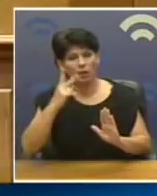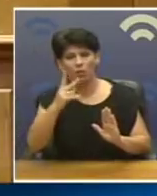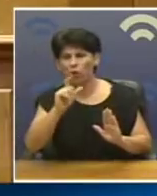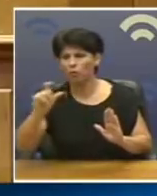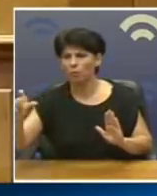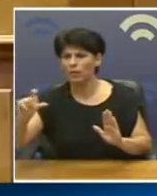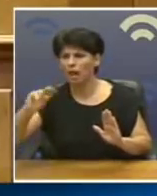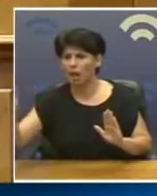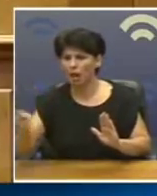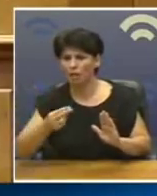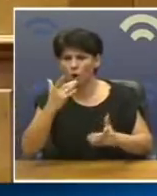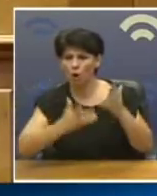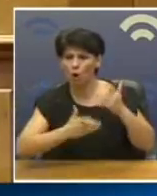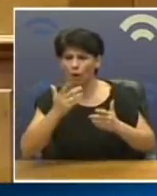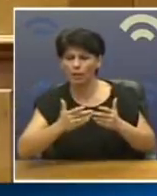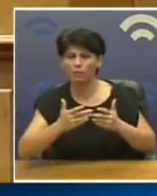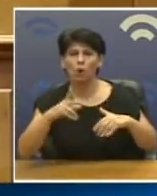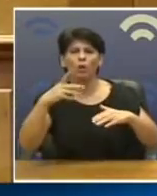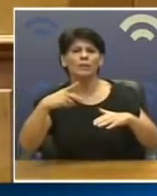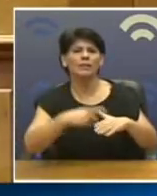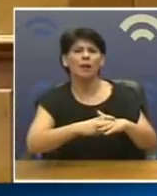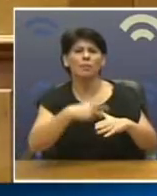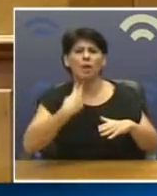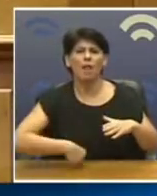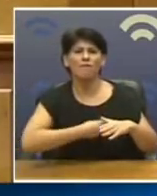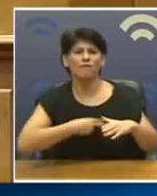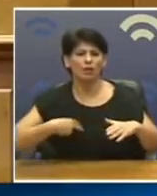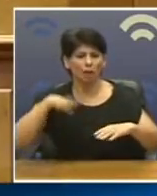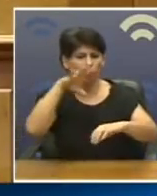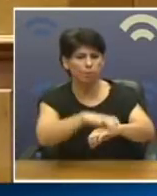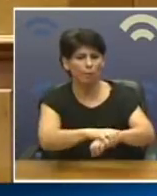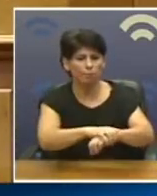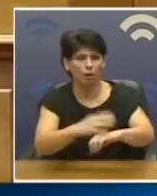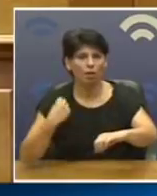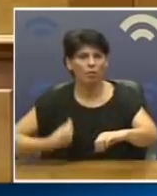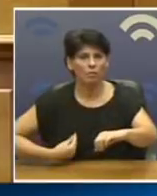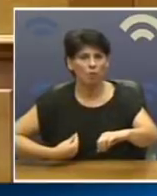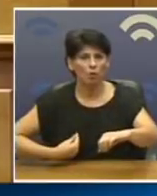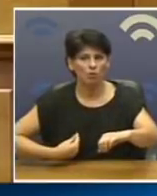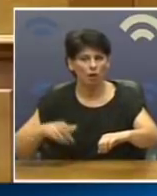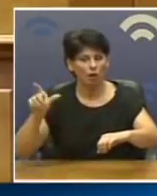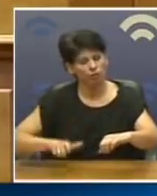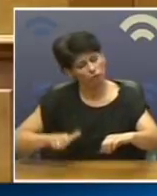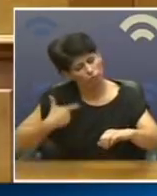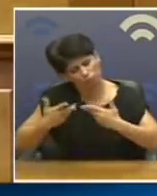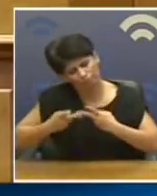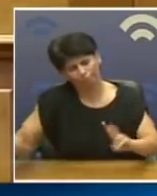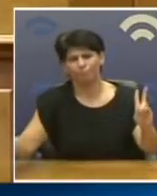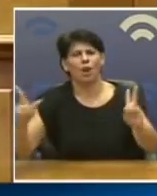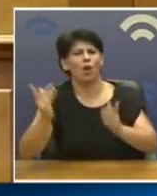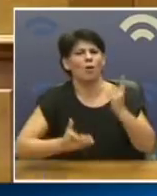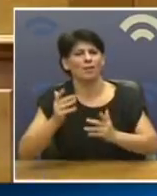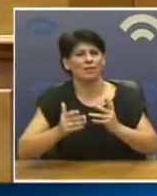από το λογαριασμό του στις τράπεζες Ελβετίας. Και είναι ένας από τους δεκάδες, τους εκατοντάδες ενδεχομένως, γιατί